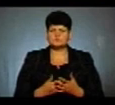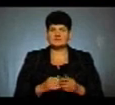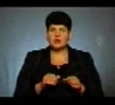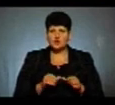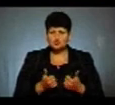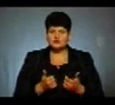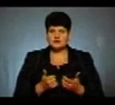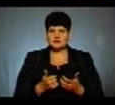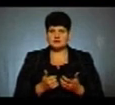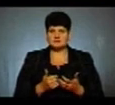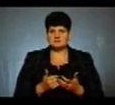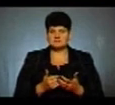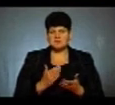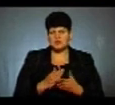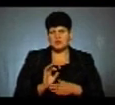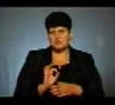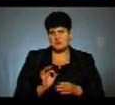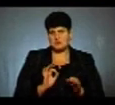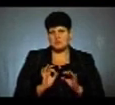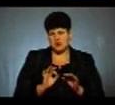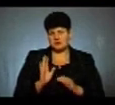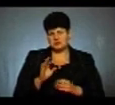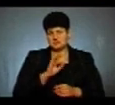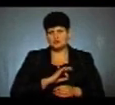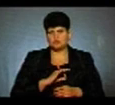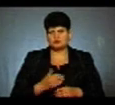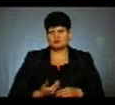розлучення є прийнятне, вони будуть використовувати далі в своєму житті.